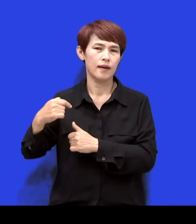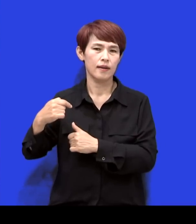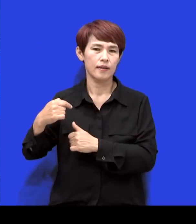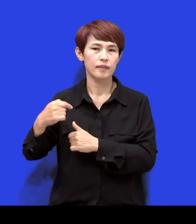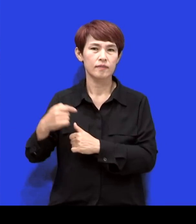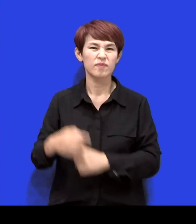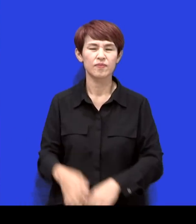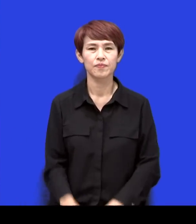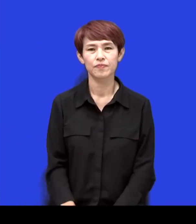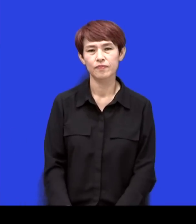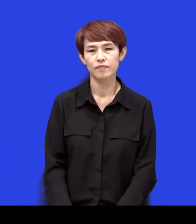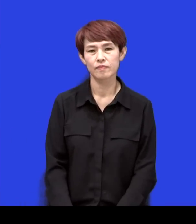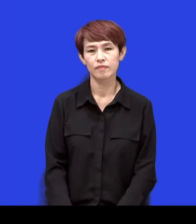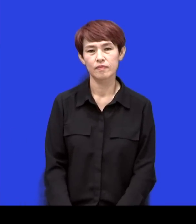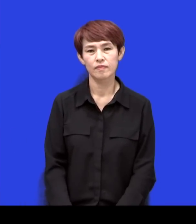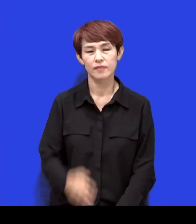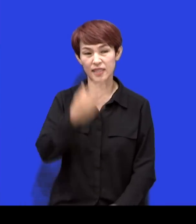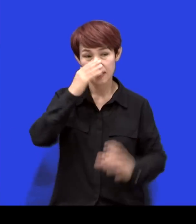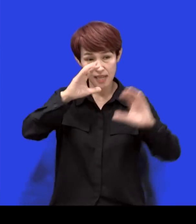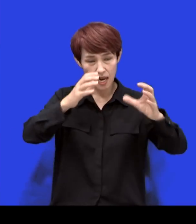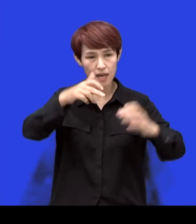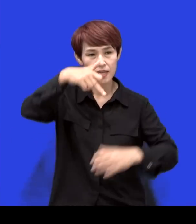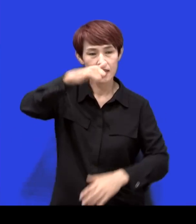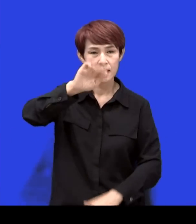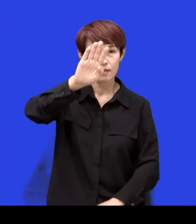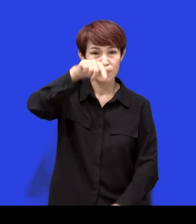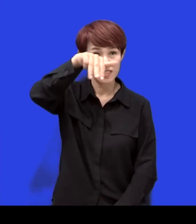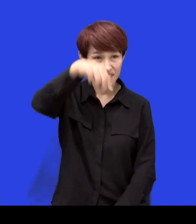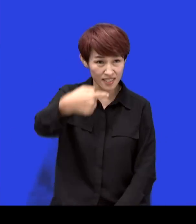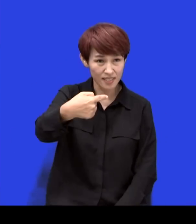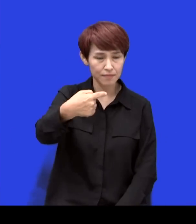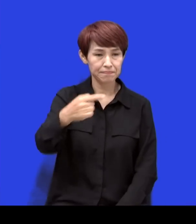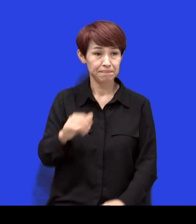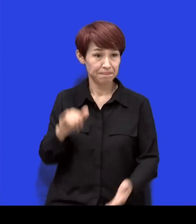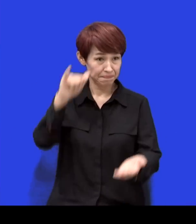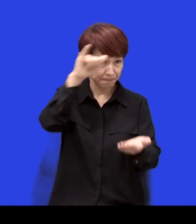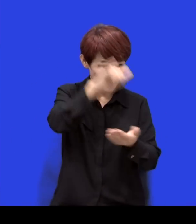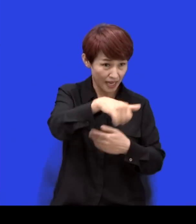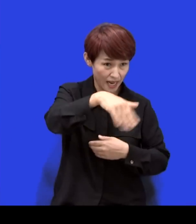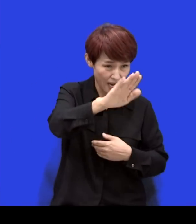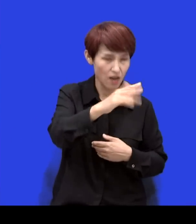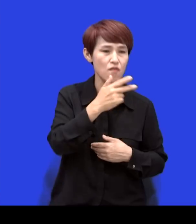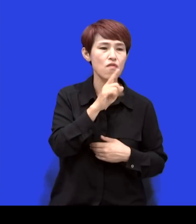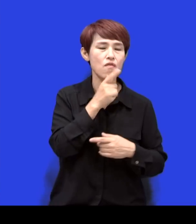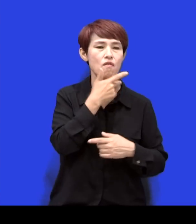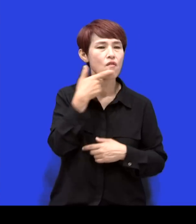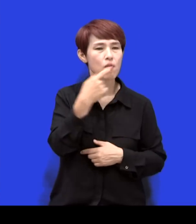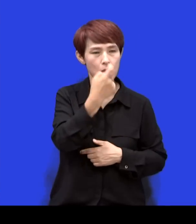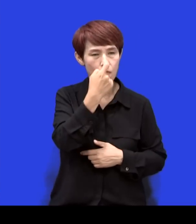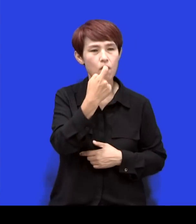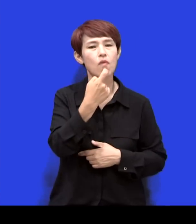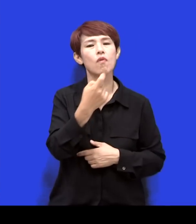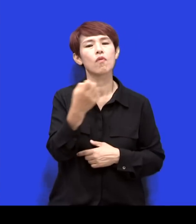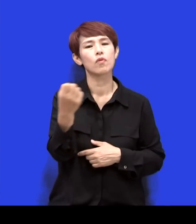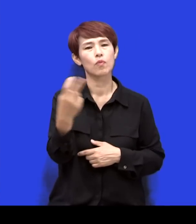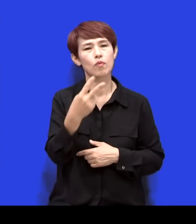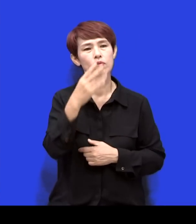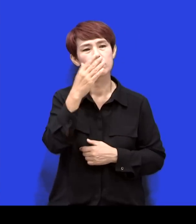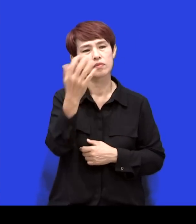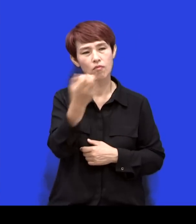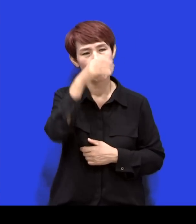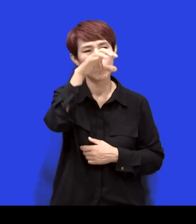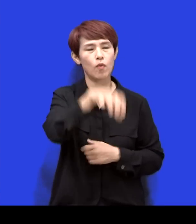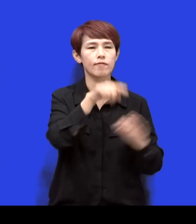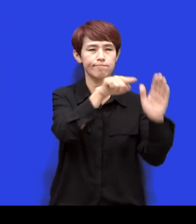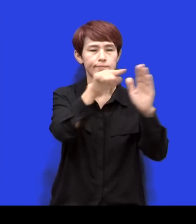속 같은 데서 보시고 이스라엘 키부츠라는 데 가면 영어도 배울 수 있고 돈도 많이 안 들고 그리고 이제 성지순례도 할